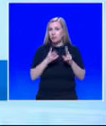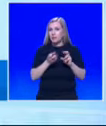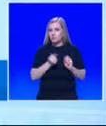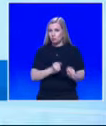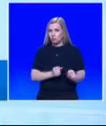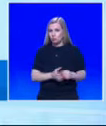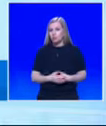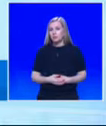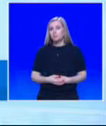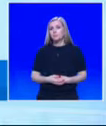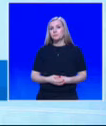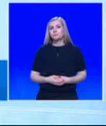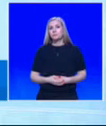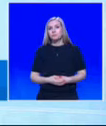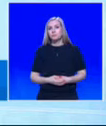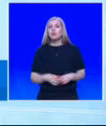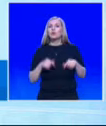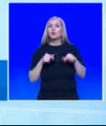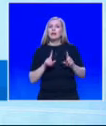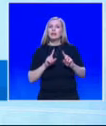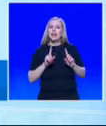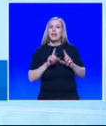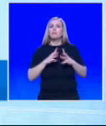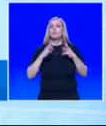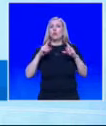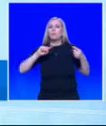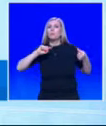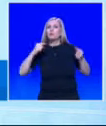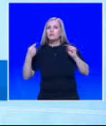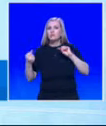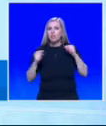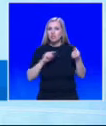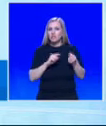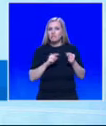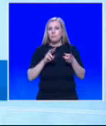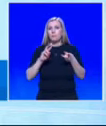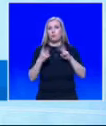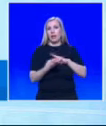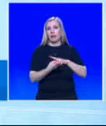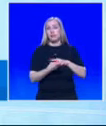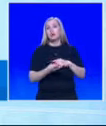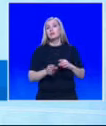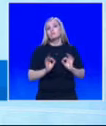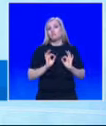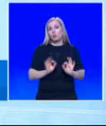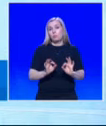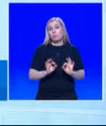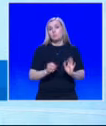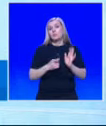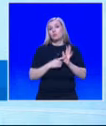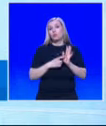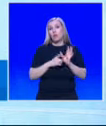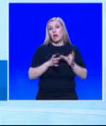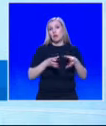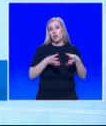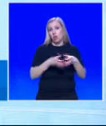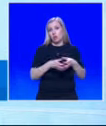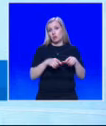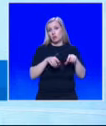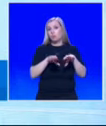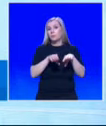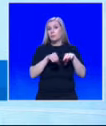Конституцията. Това не е толкова противоречива промяна. Нормално е да има законодателен орган, който да може да